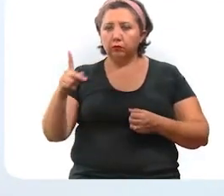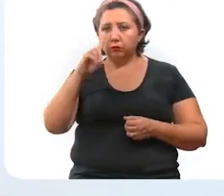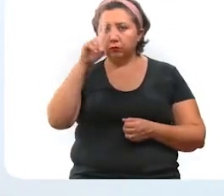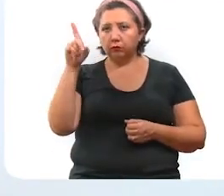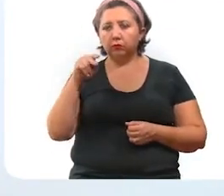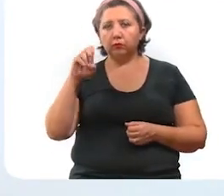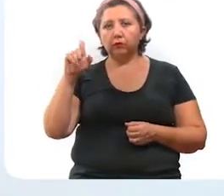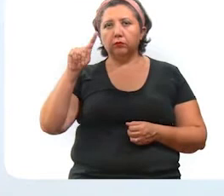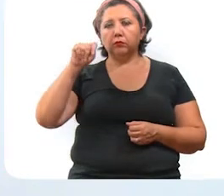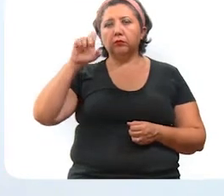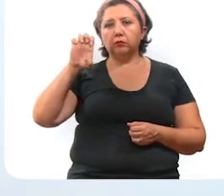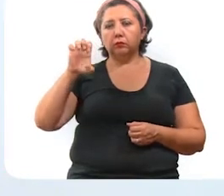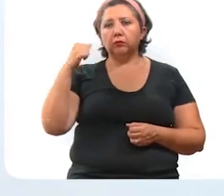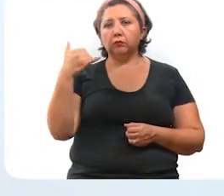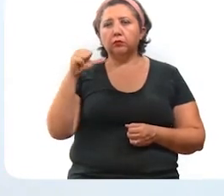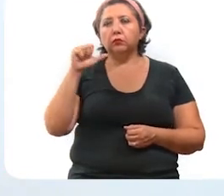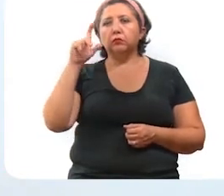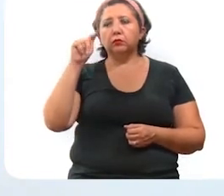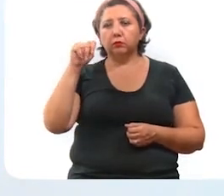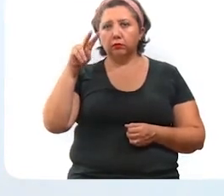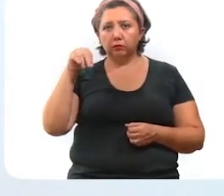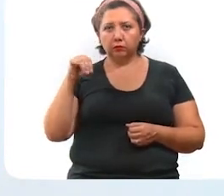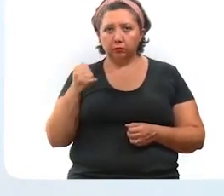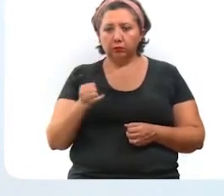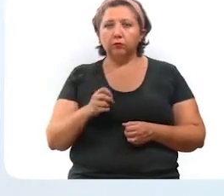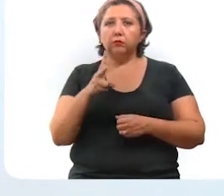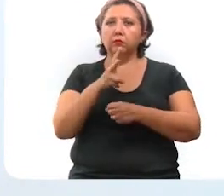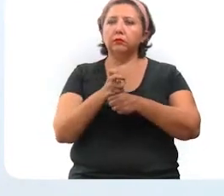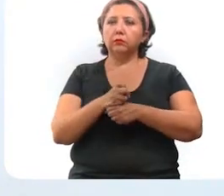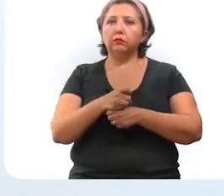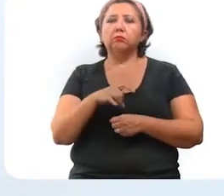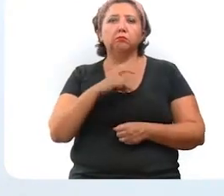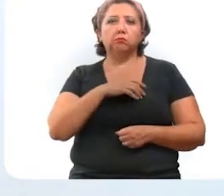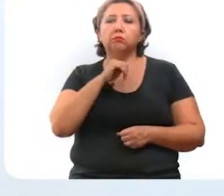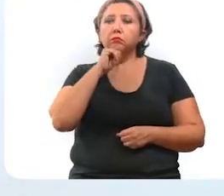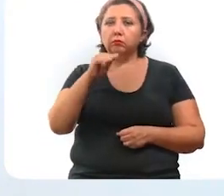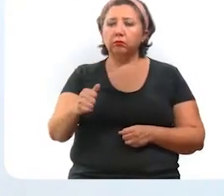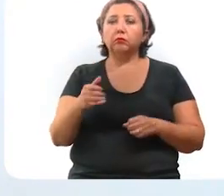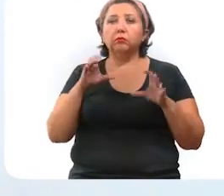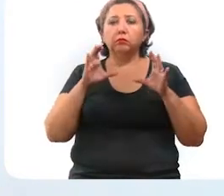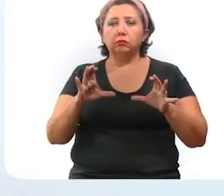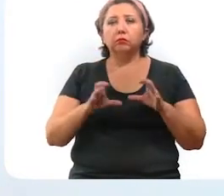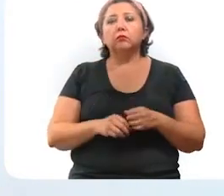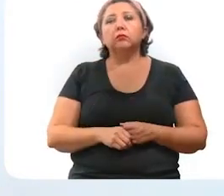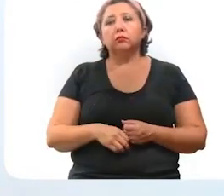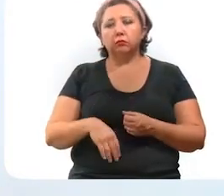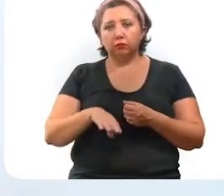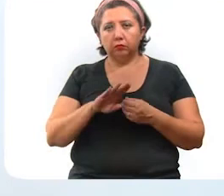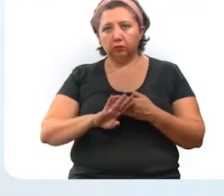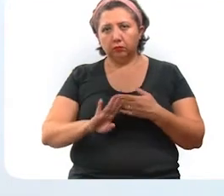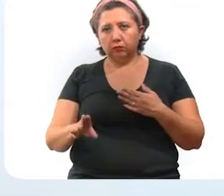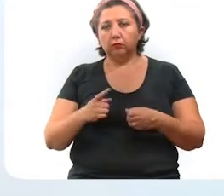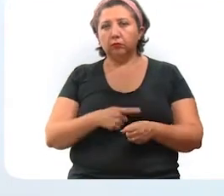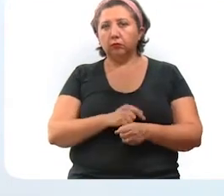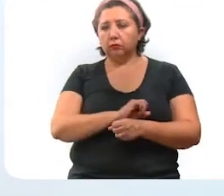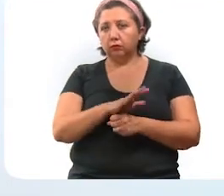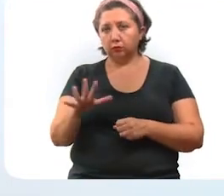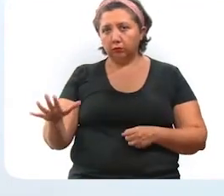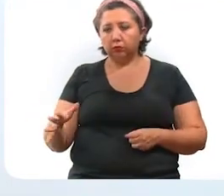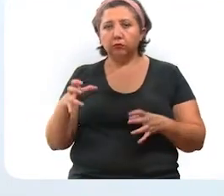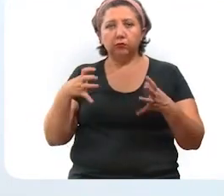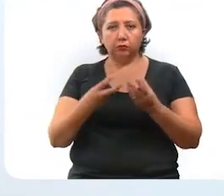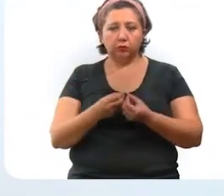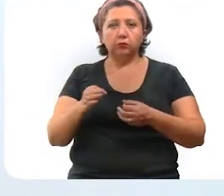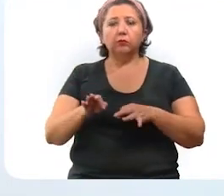talu yol, mishbal yantio matupak ikilko kohanido, letiobbe 88% chiltulak lemako zoku kohantalo, zoku chukik 103 mil